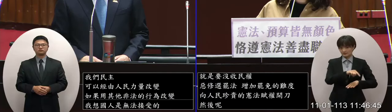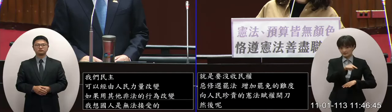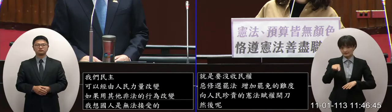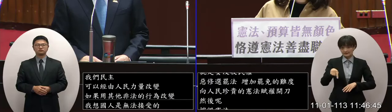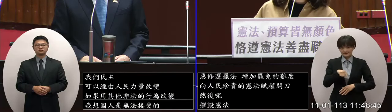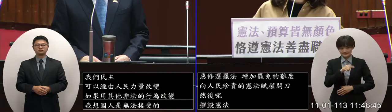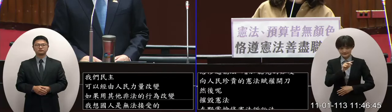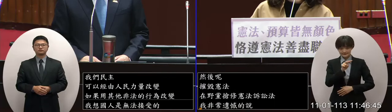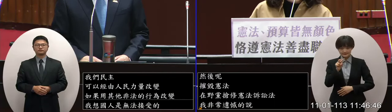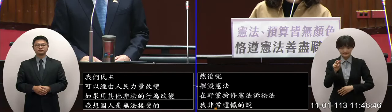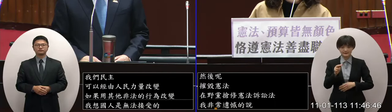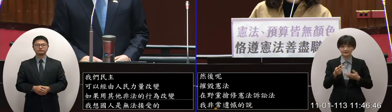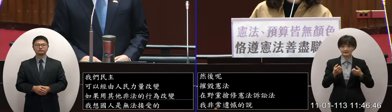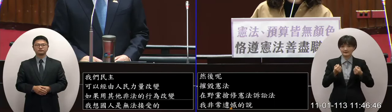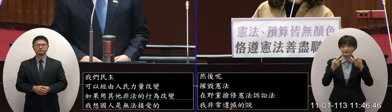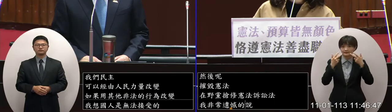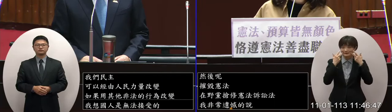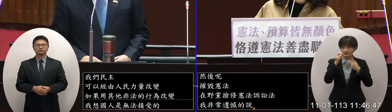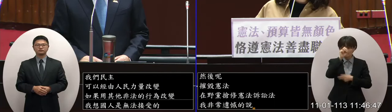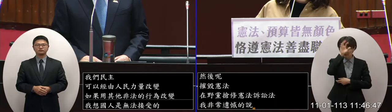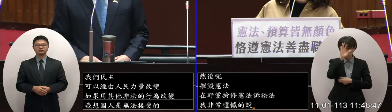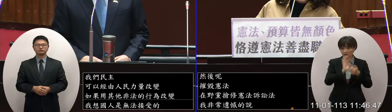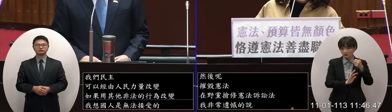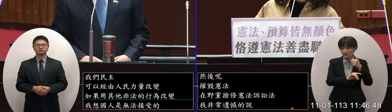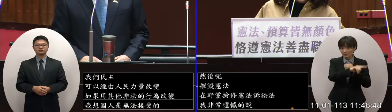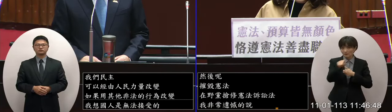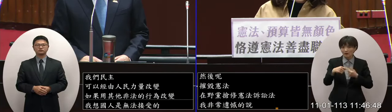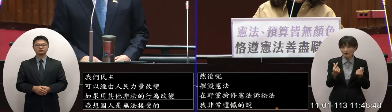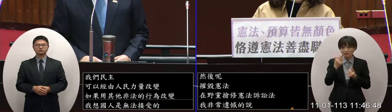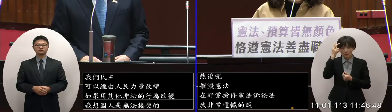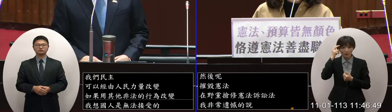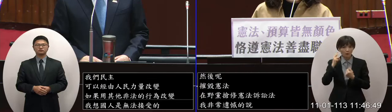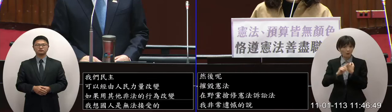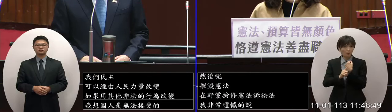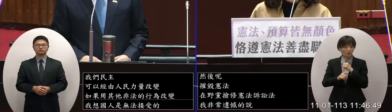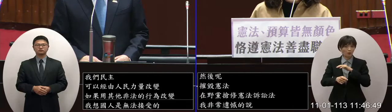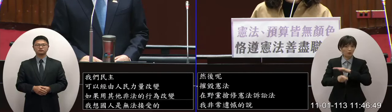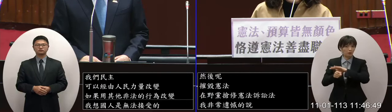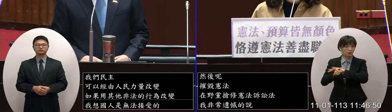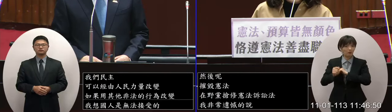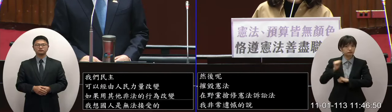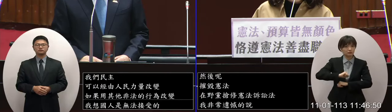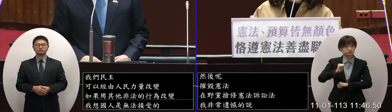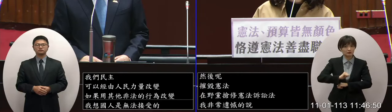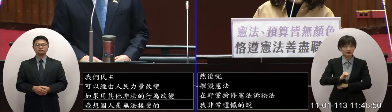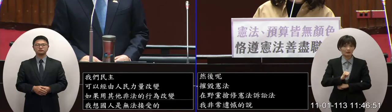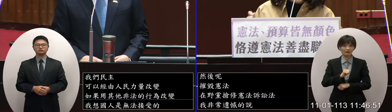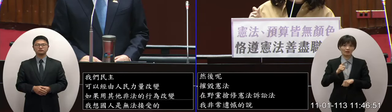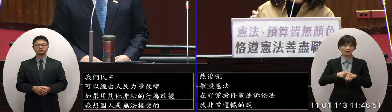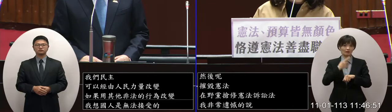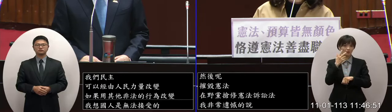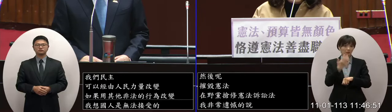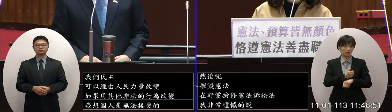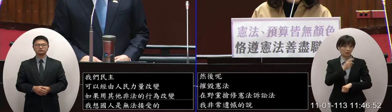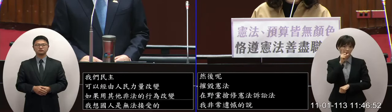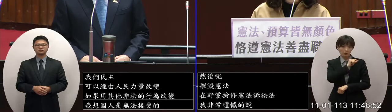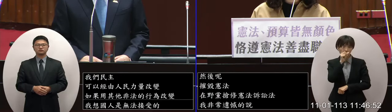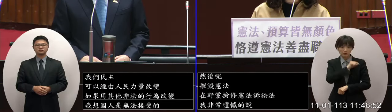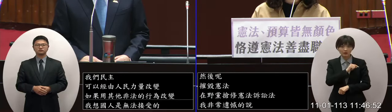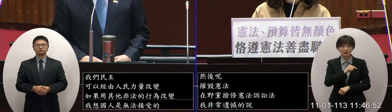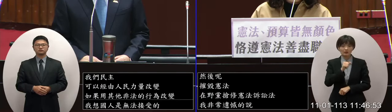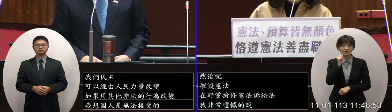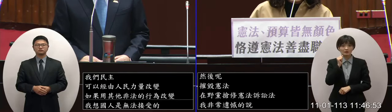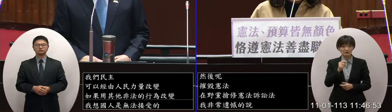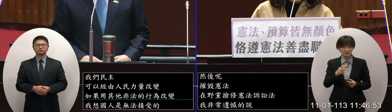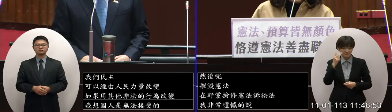似乎在野党的委员是违宪上瘾哦，再一次要提出以修法来取代